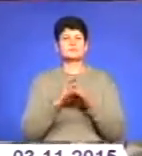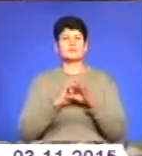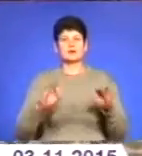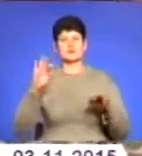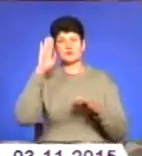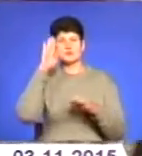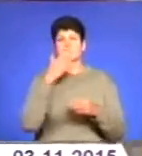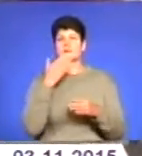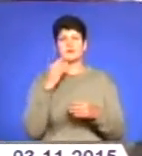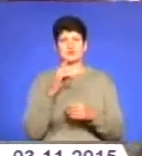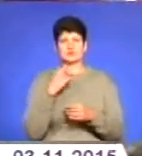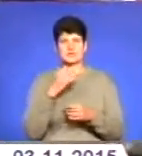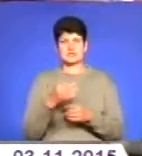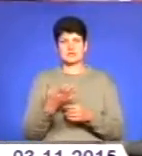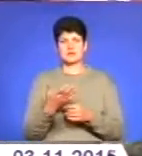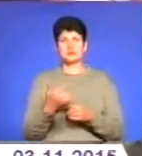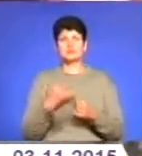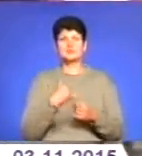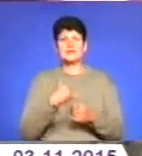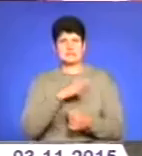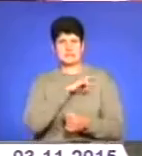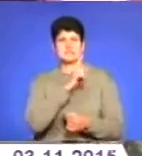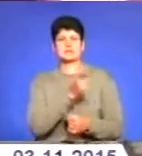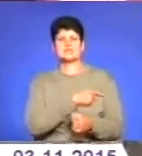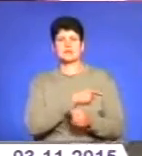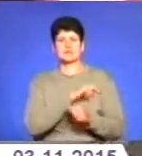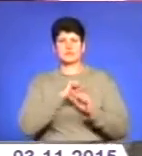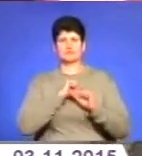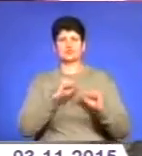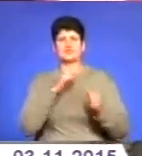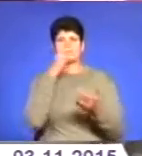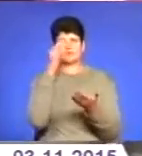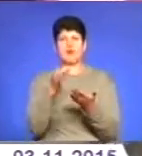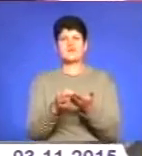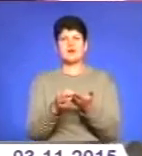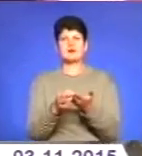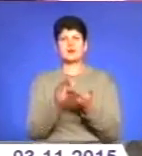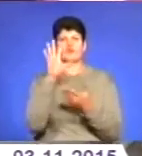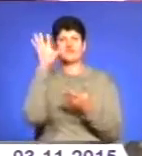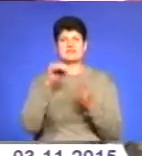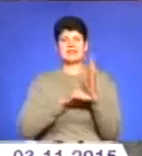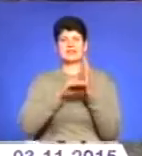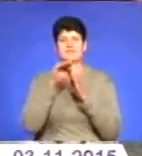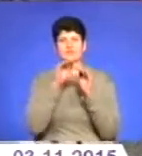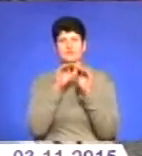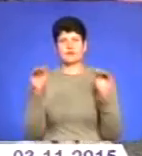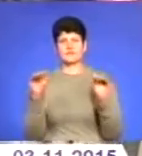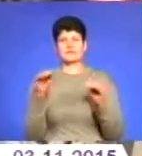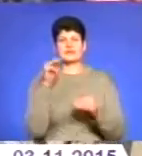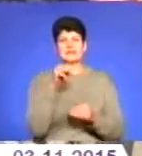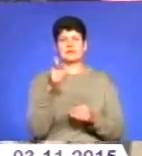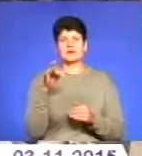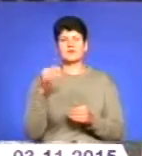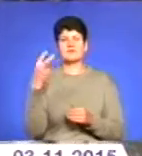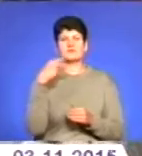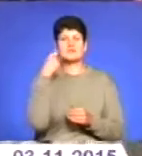тут нема що сказати. Вони в нас сильні, мужні, відповідальні. Все на вищому рівні. Тетяні Гіляновській